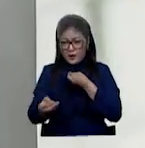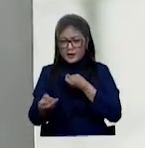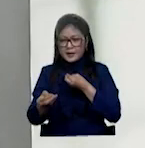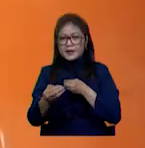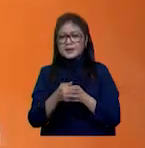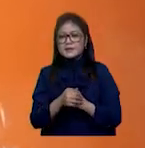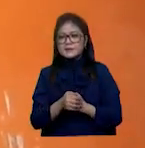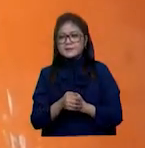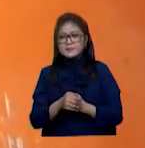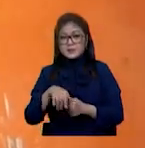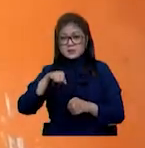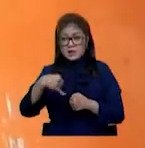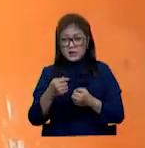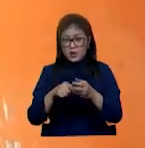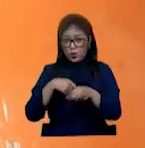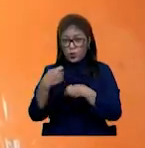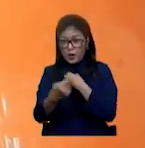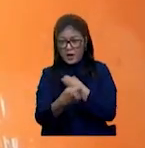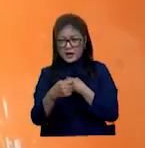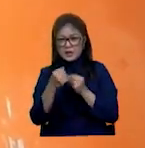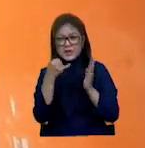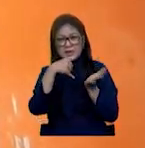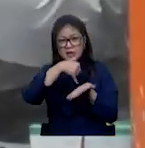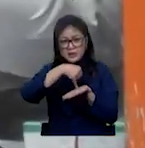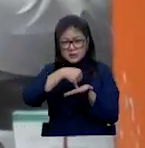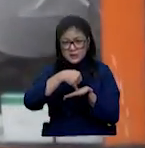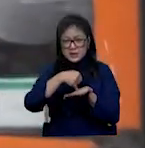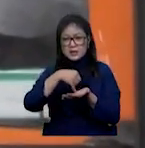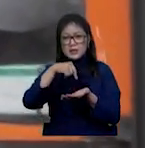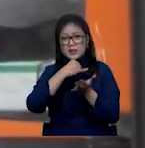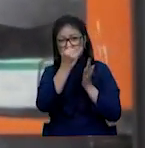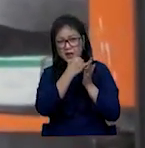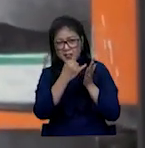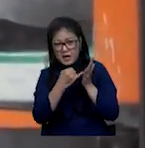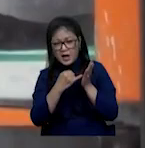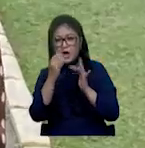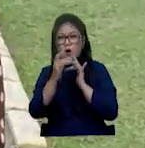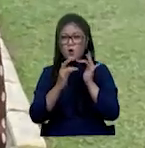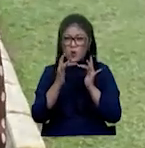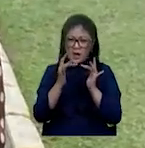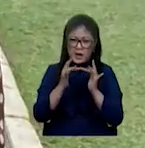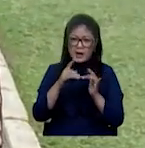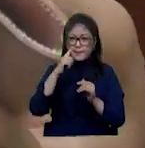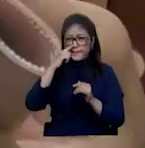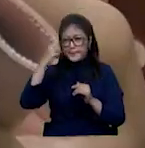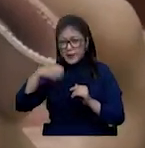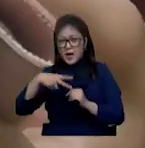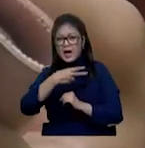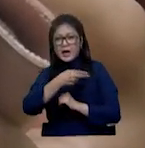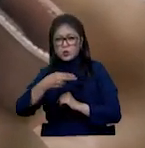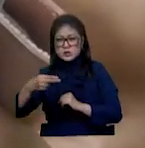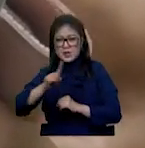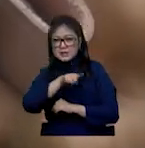Warga yang akan menukarkan uang cukup mengisi data melalui website Pintar Bank Indonesia. Layanan penukaran uang ini berlangsung hingga 18 April